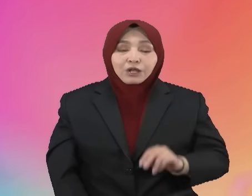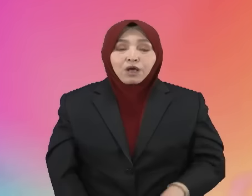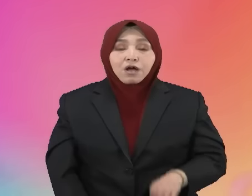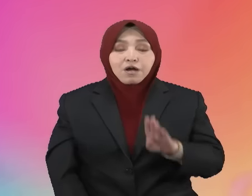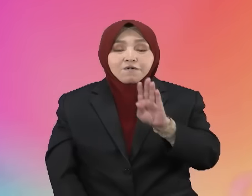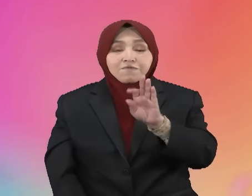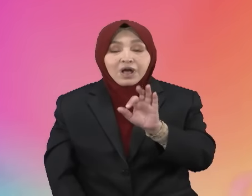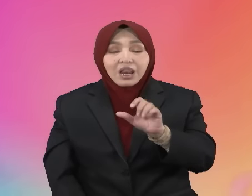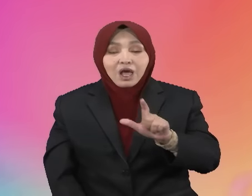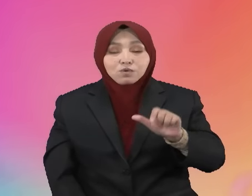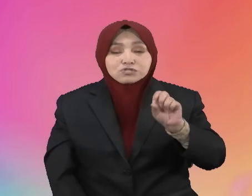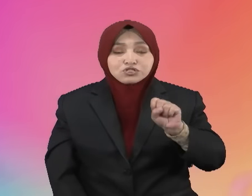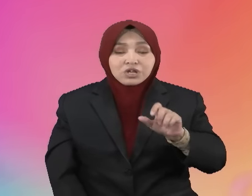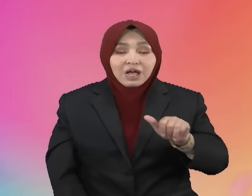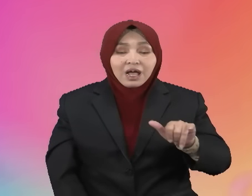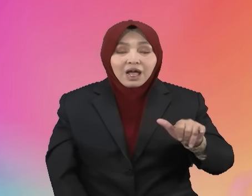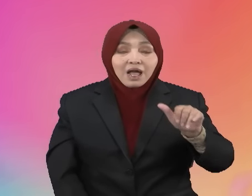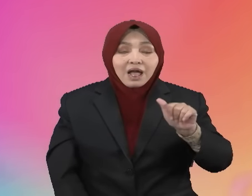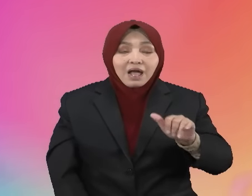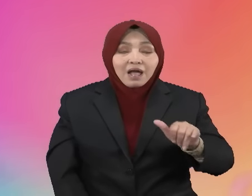أَجْمَعِينَ. فَلَوْ